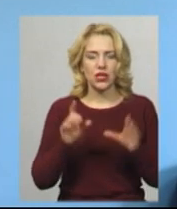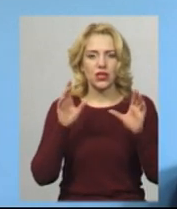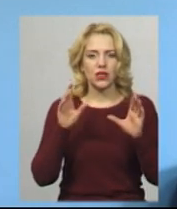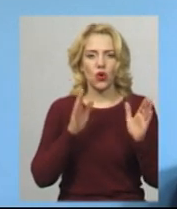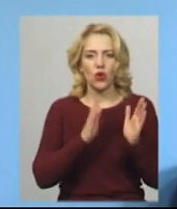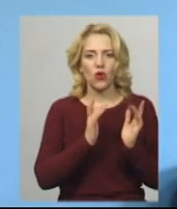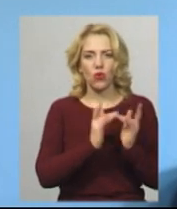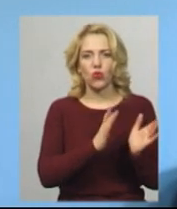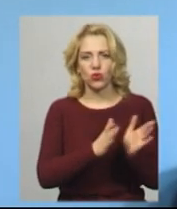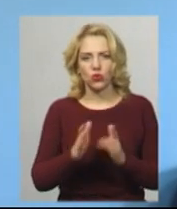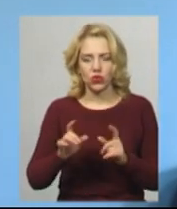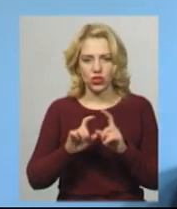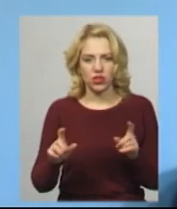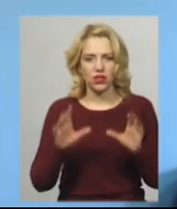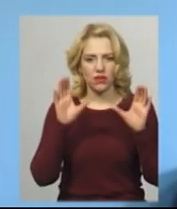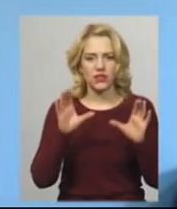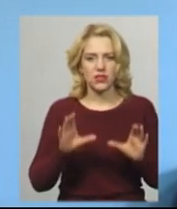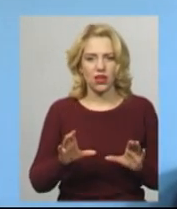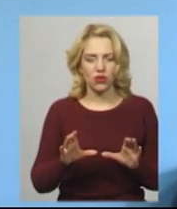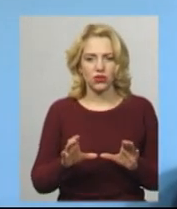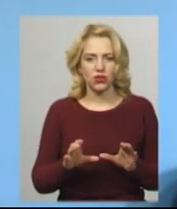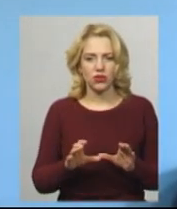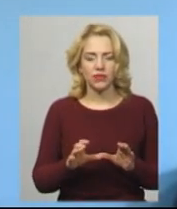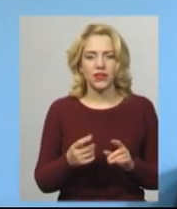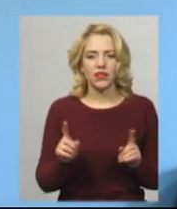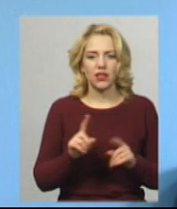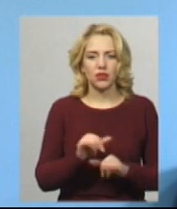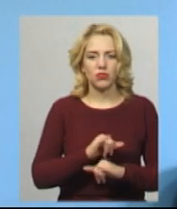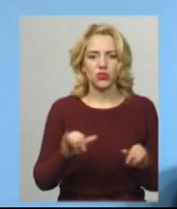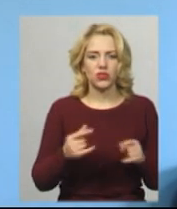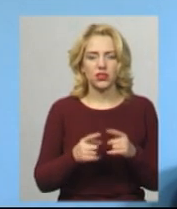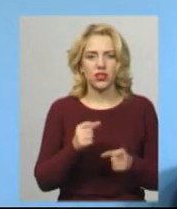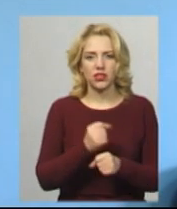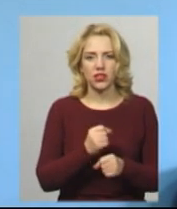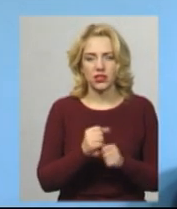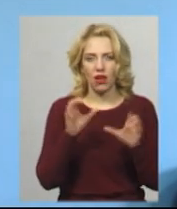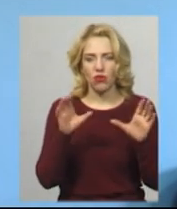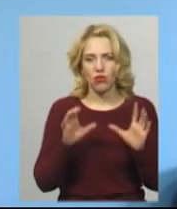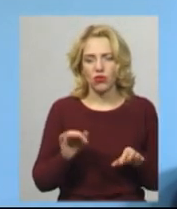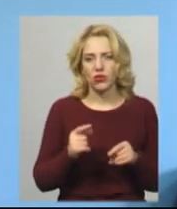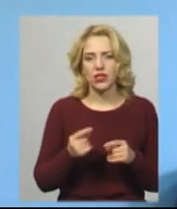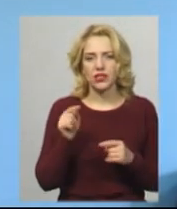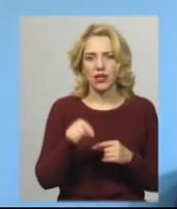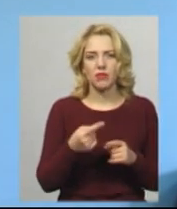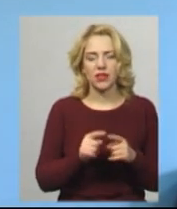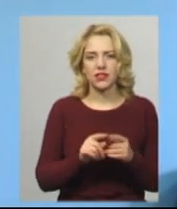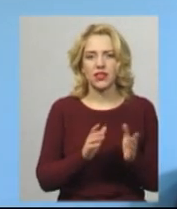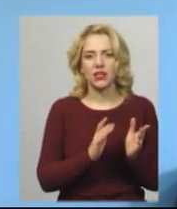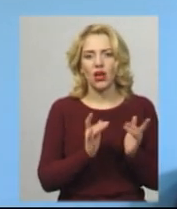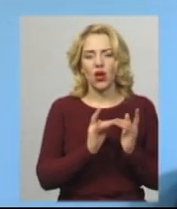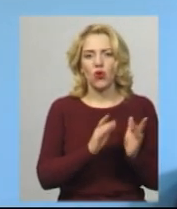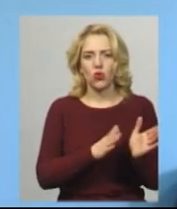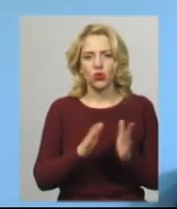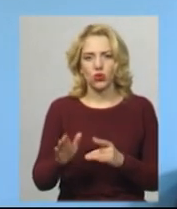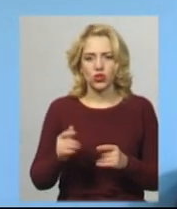гуртожитки, там закон встановлений певний вид гуртожитків, на які поширюється дія закону, і саме на це гуртожиток, дія цього